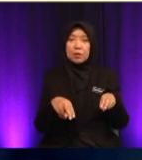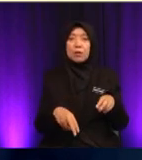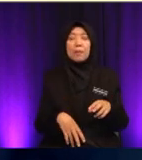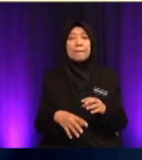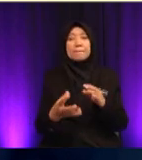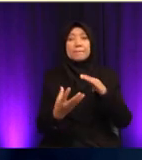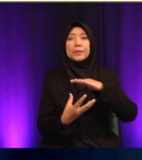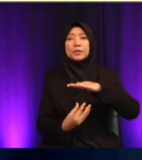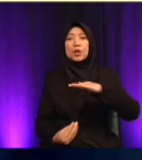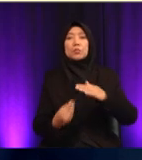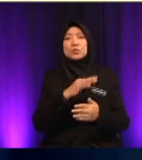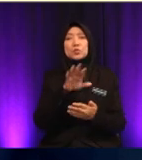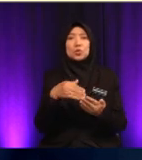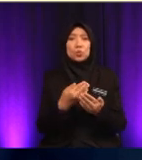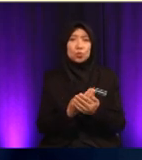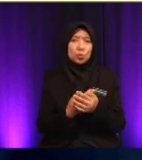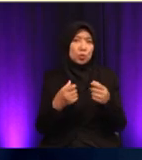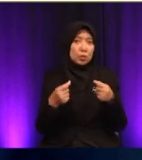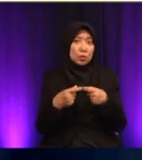elektromagnet macam